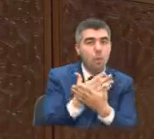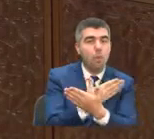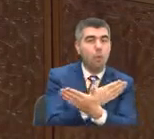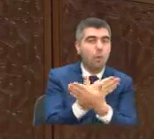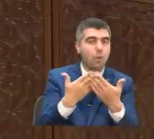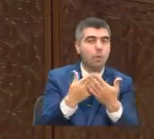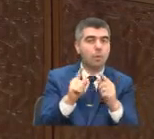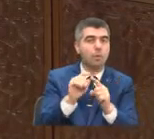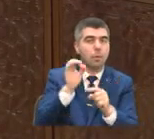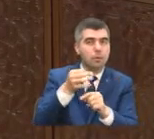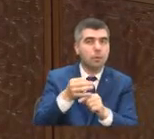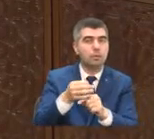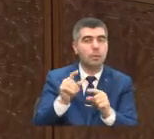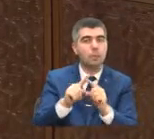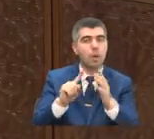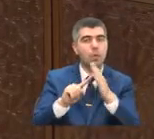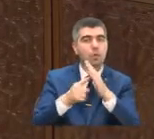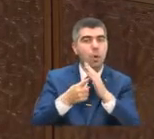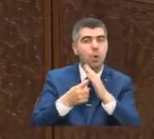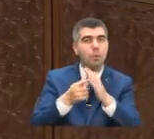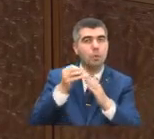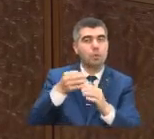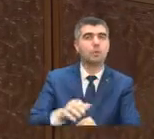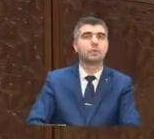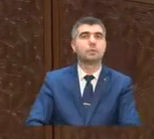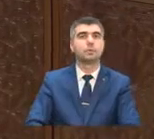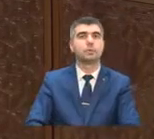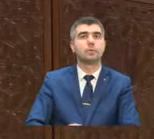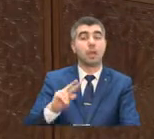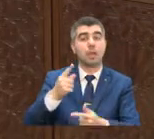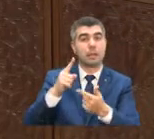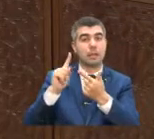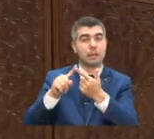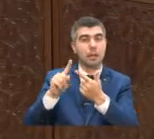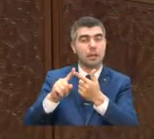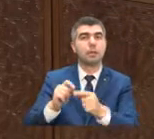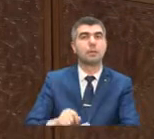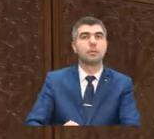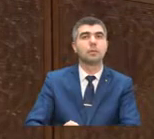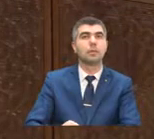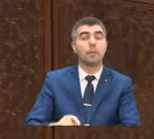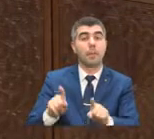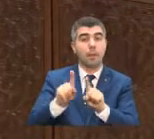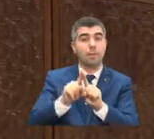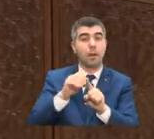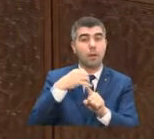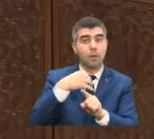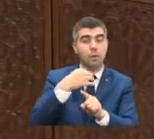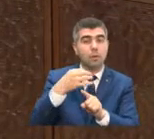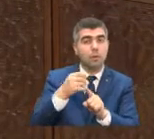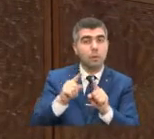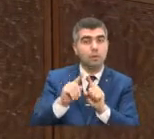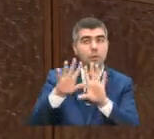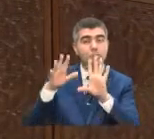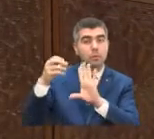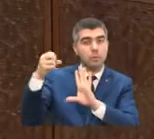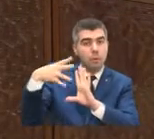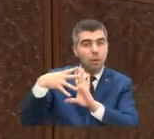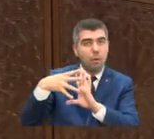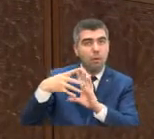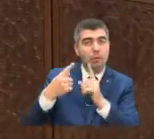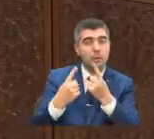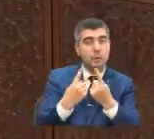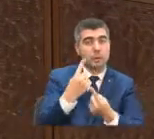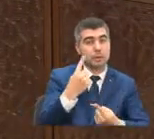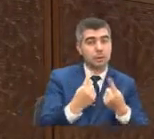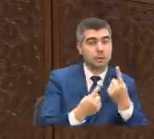الاستقرار ديال الكهرباء الاتيه من الطاقات المتجدده. الامر الثاني هو المخطط ديال النجاعه الطاقيه اللي كتربحنا الان باش يمكن لنا نرشدوا الاستعمال